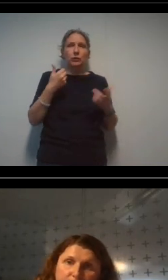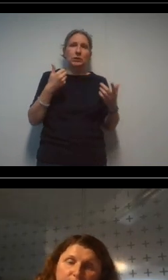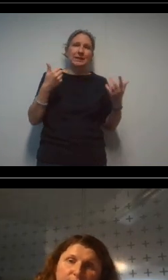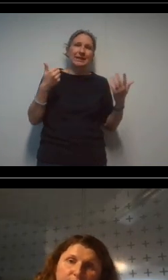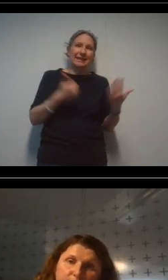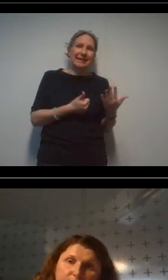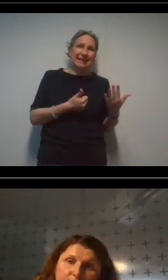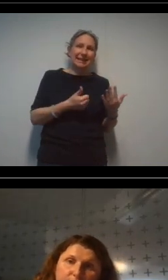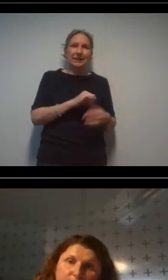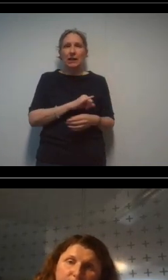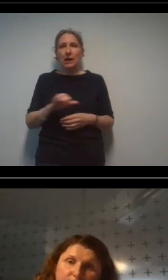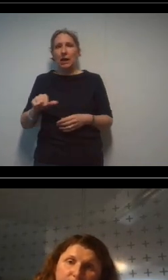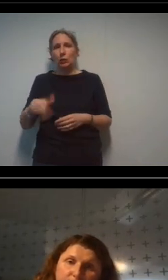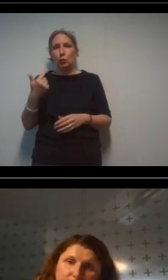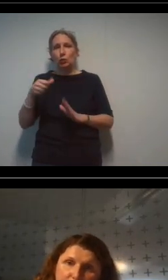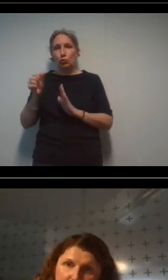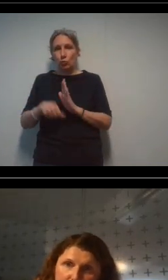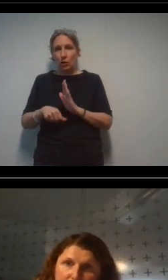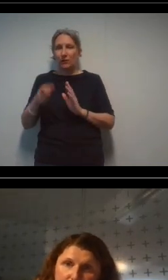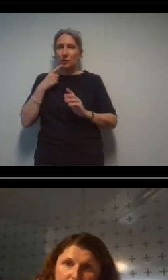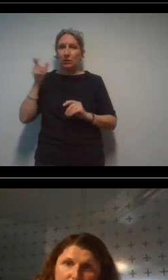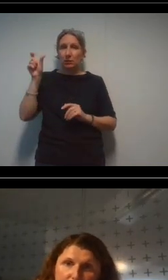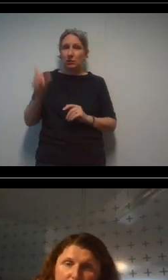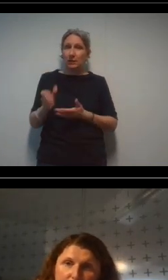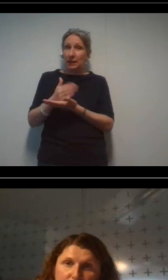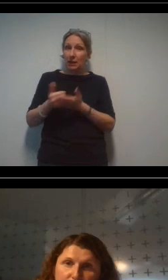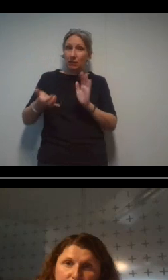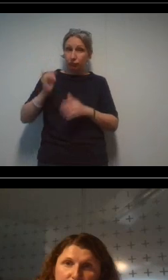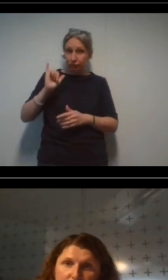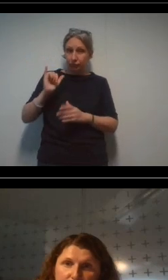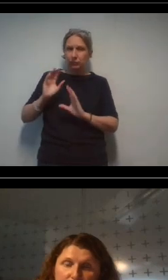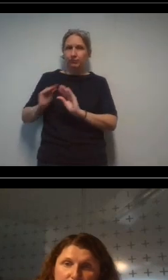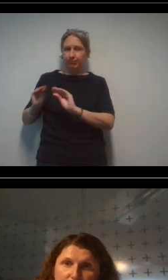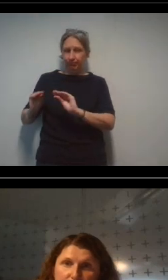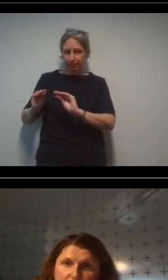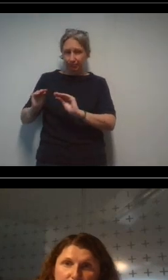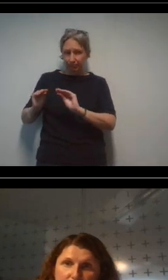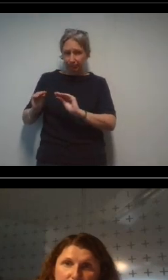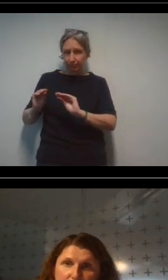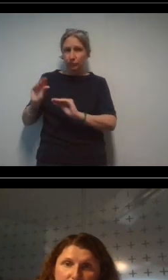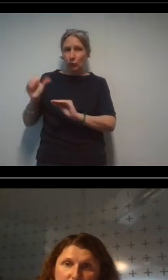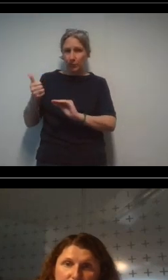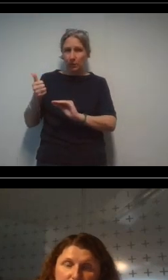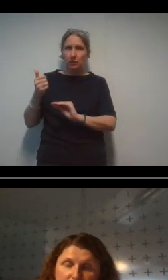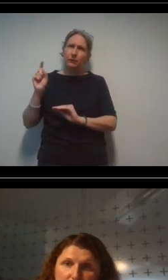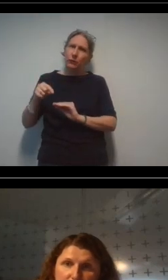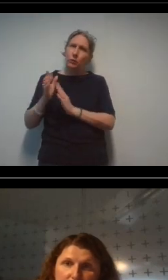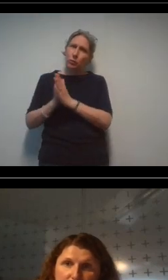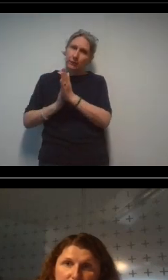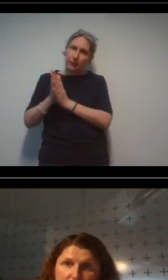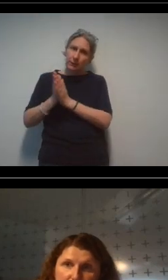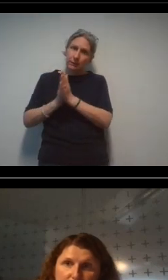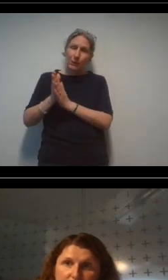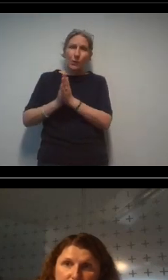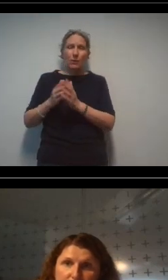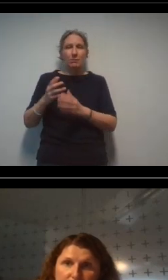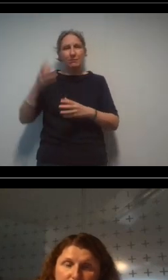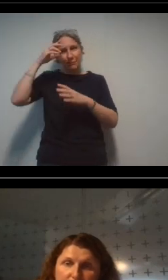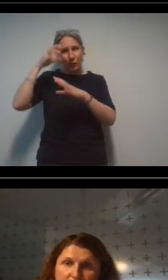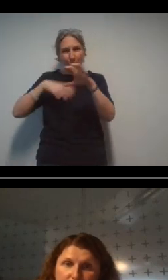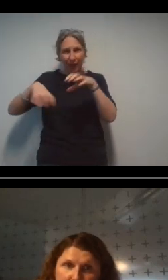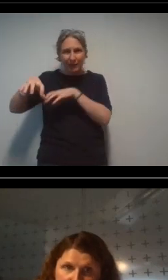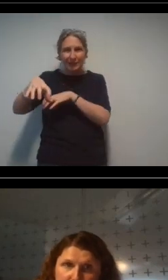On forme au préalable les salariés intéressés, parce qu'on peut être très motivé, avoir beaucoup d'empathie, mais accompagner